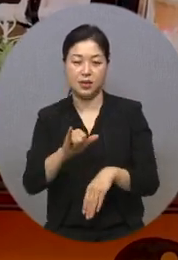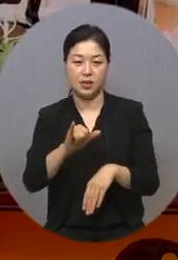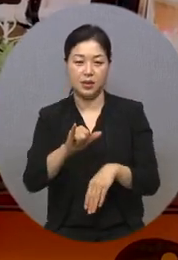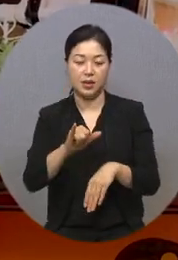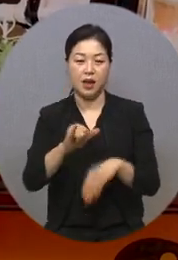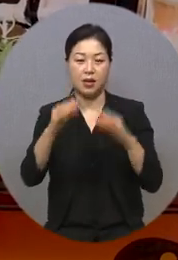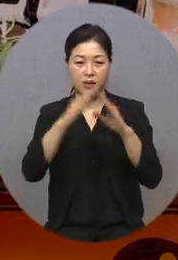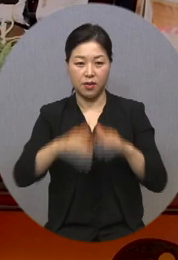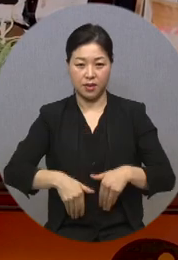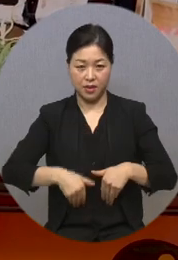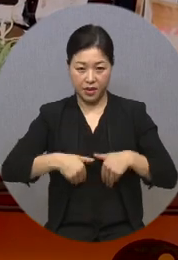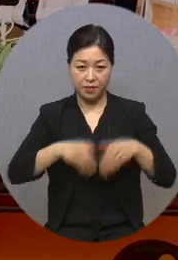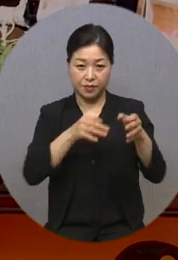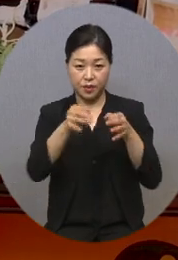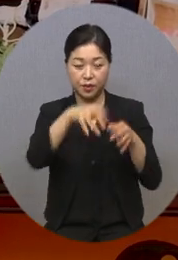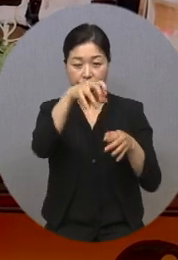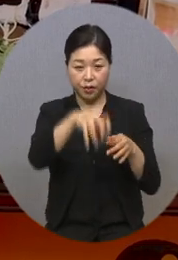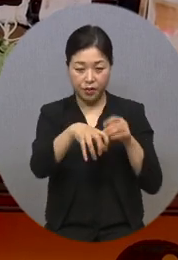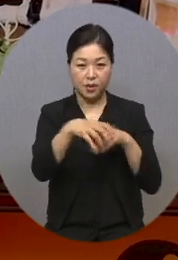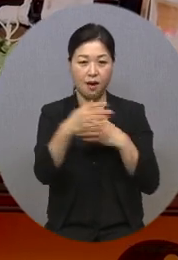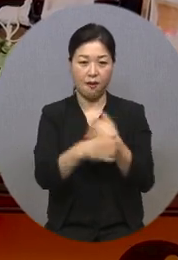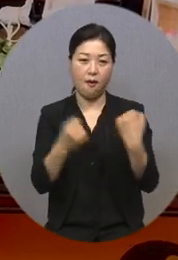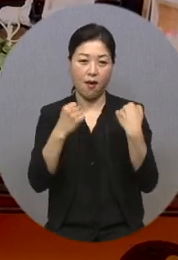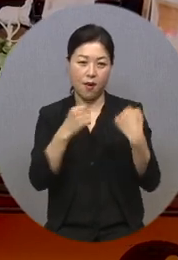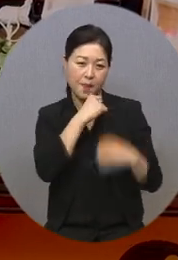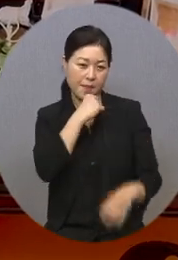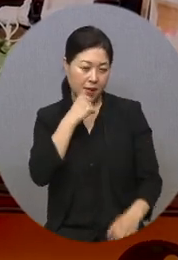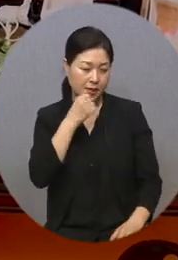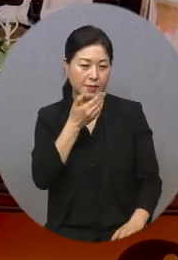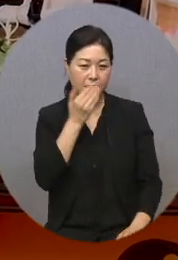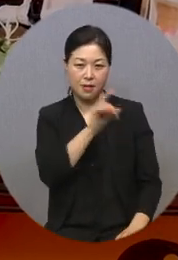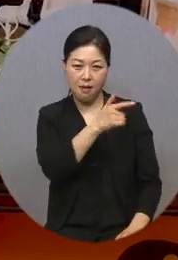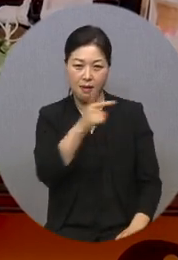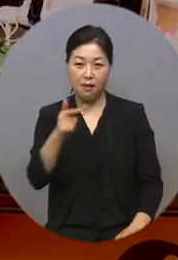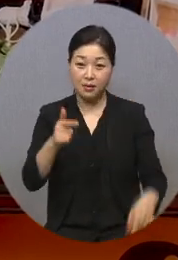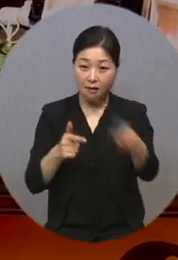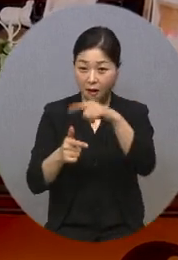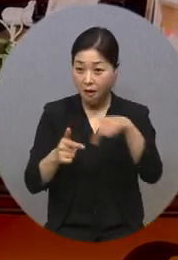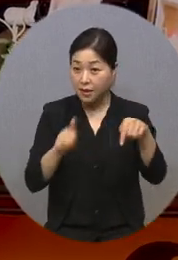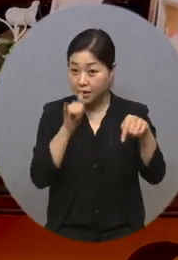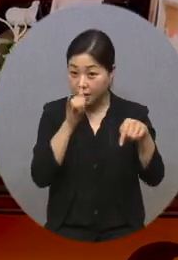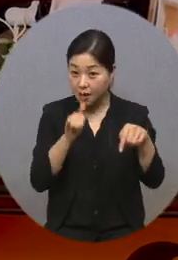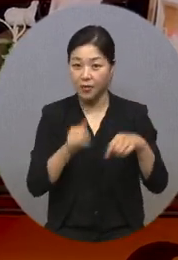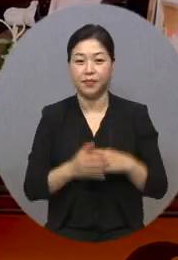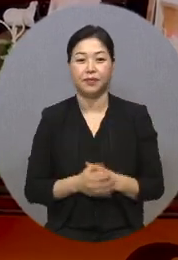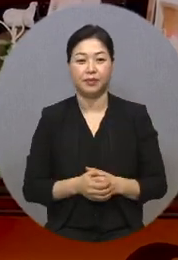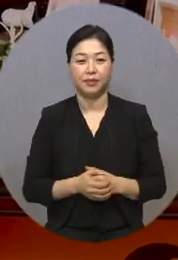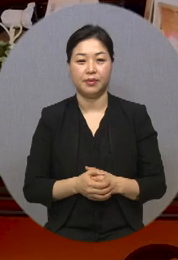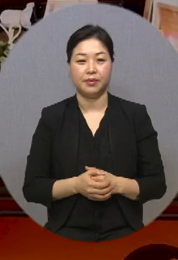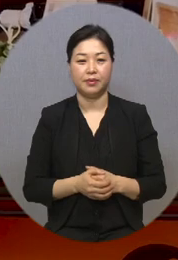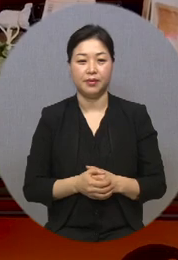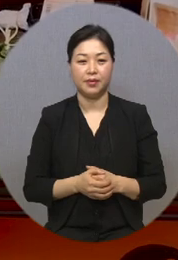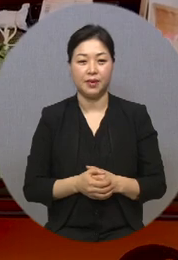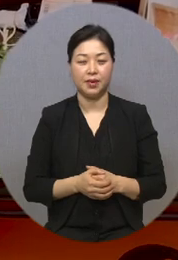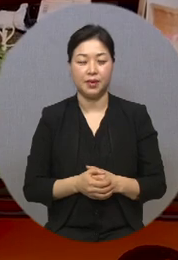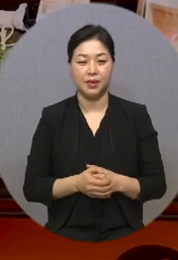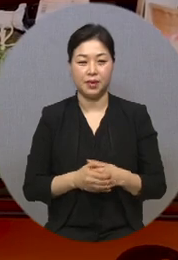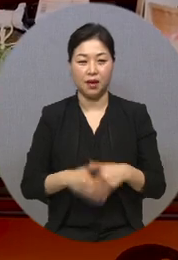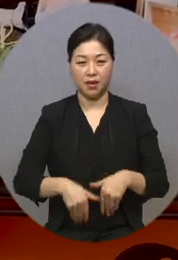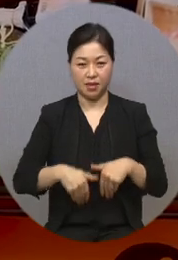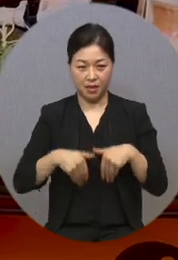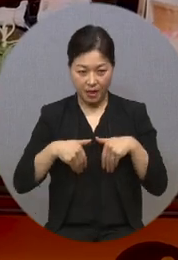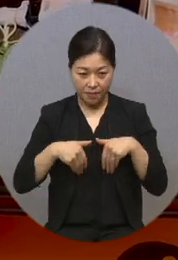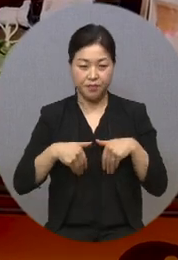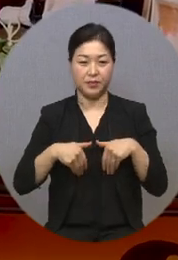남도장터, 남도장터의 건강하고 맛 좋은 먹거리들이 여기 한데 모여 있잖아요. 그래서 제가 이 남도장터의 국민 안내양